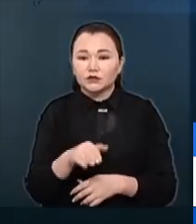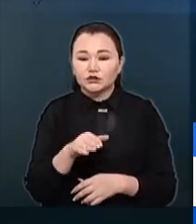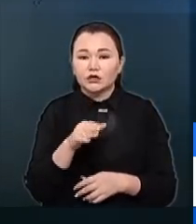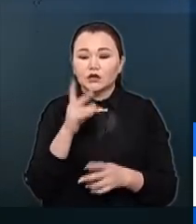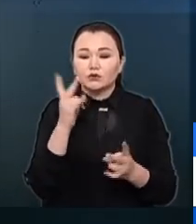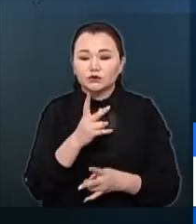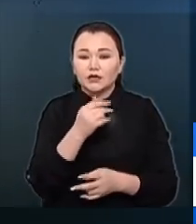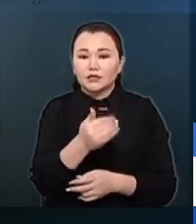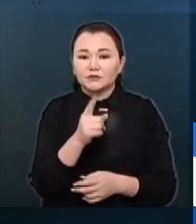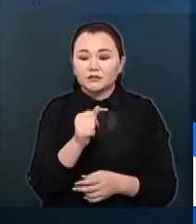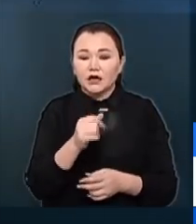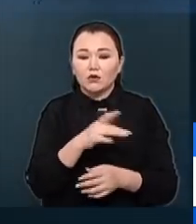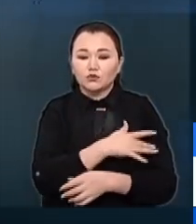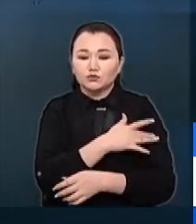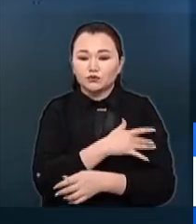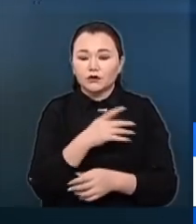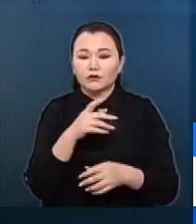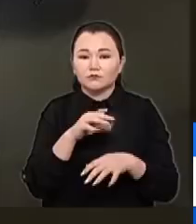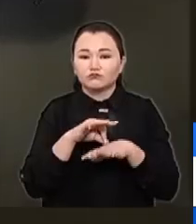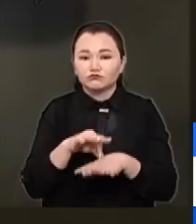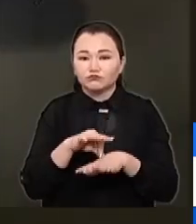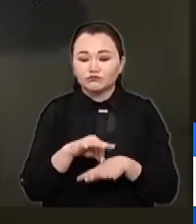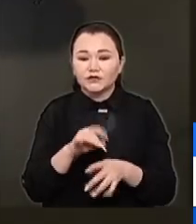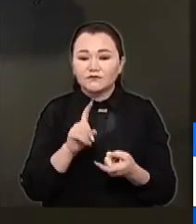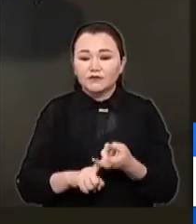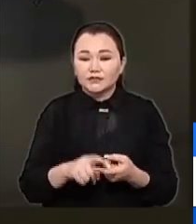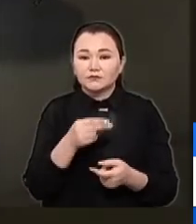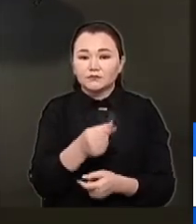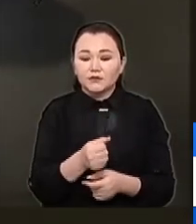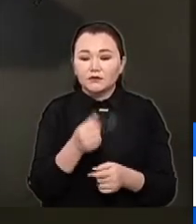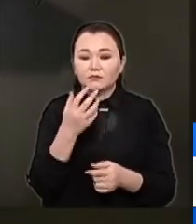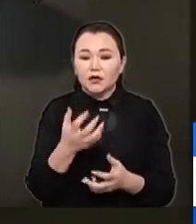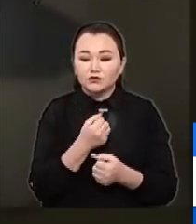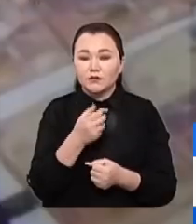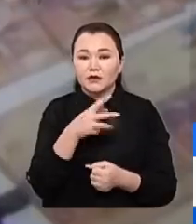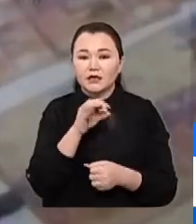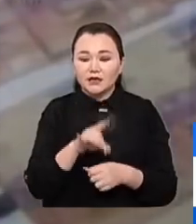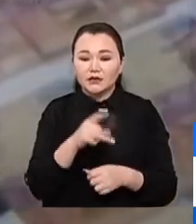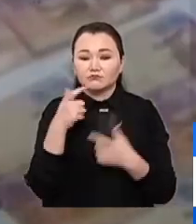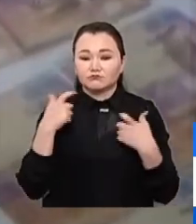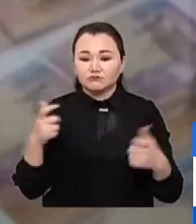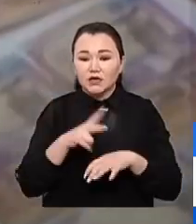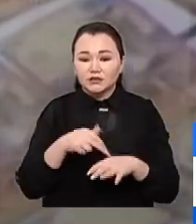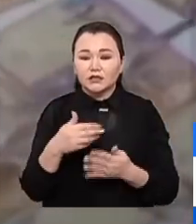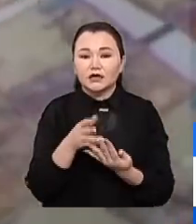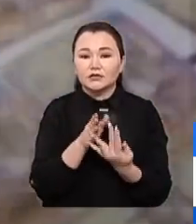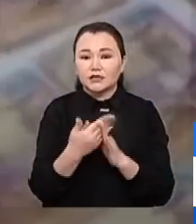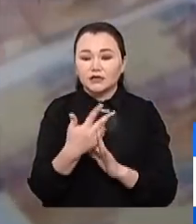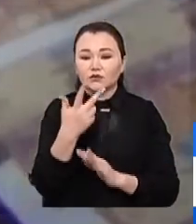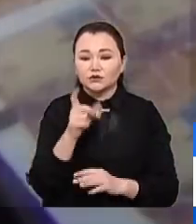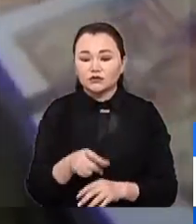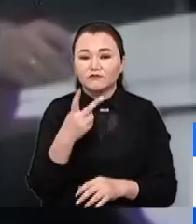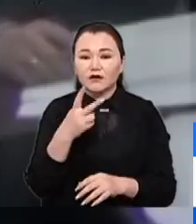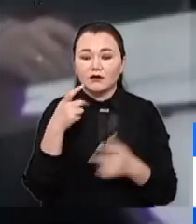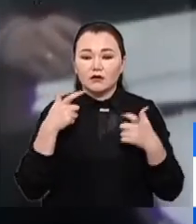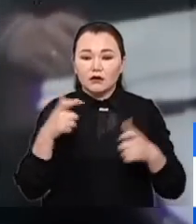полагались им за оказание услуг медиатора полученные деньги медиаторы в погонах разделили на троих так Два